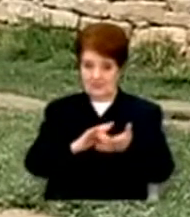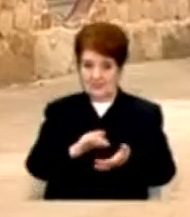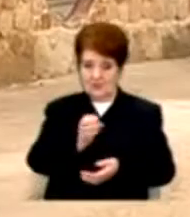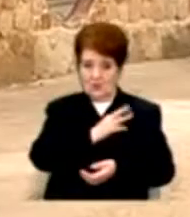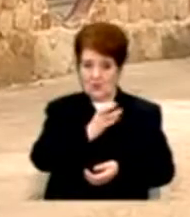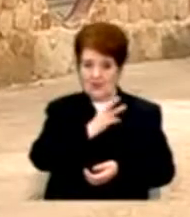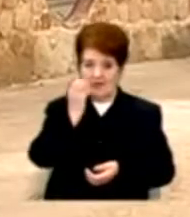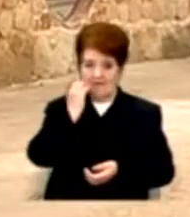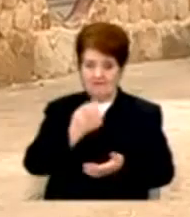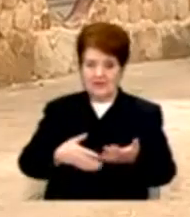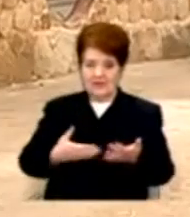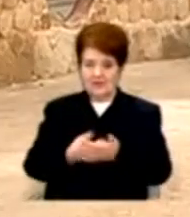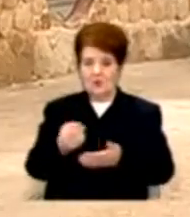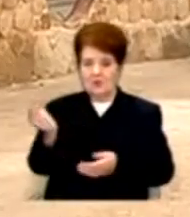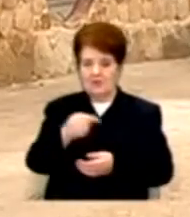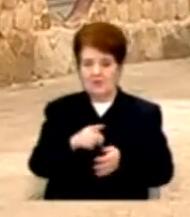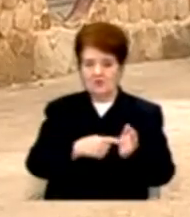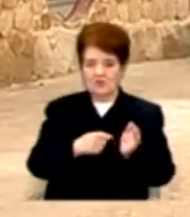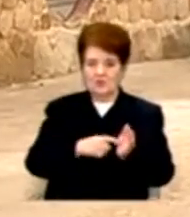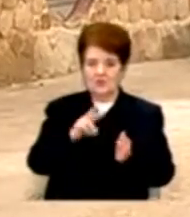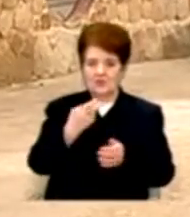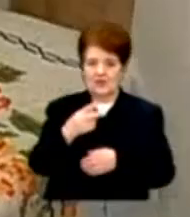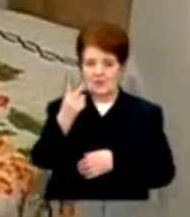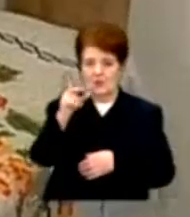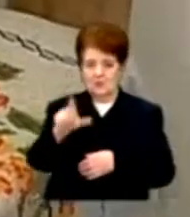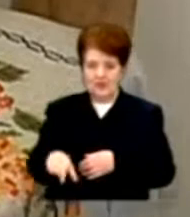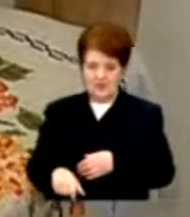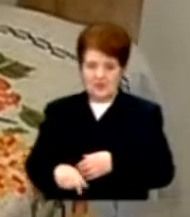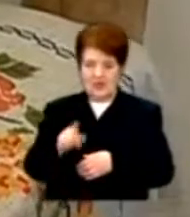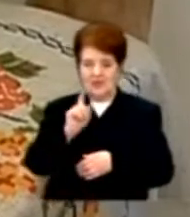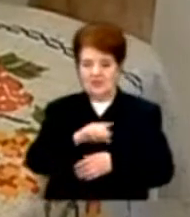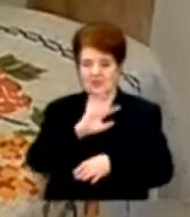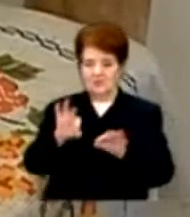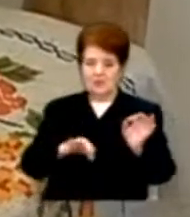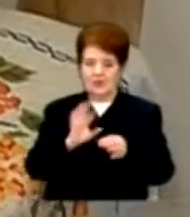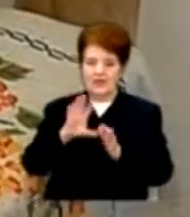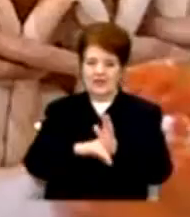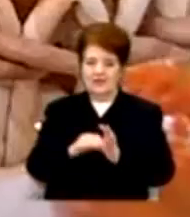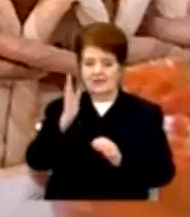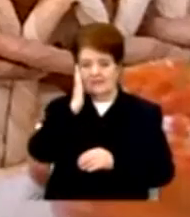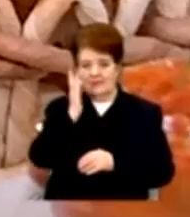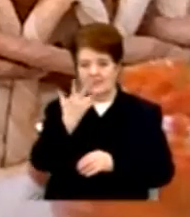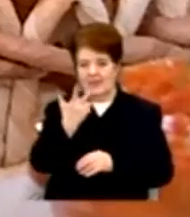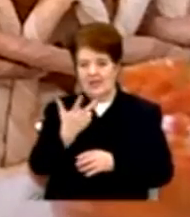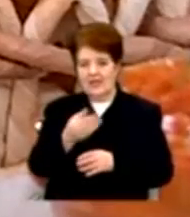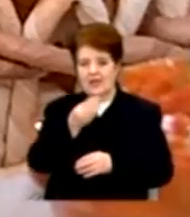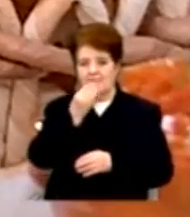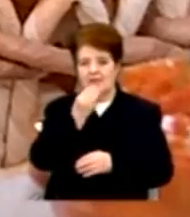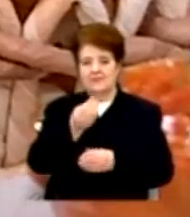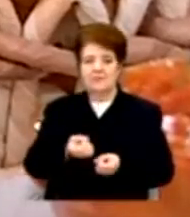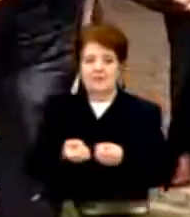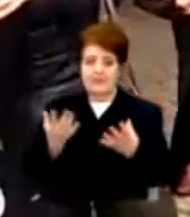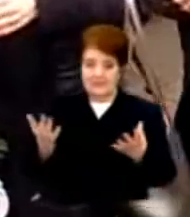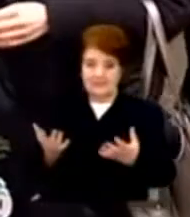Orheiul Vechi trebuie să achitați 1600 de lei pentru două persoane. În acest preț sunt incluse cazarea și 3 mese pe zi. În acest an,